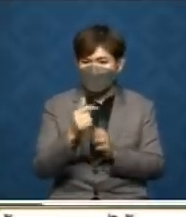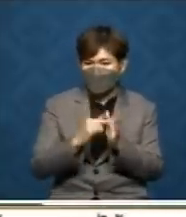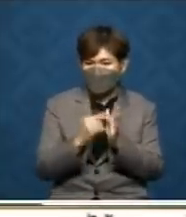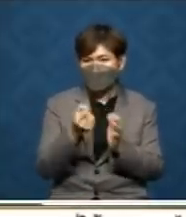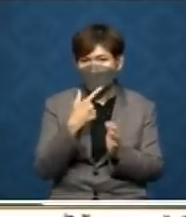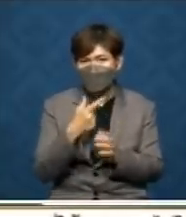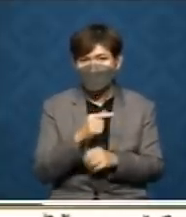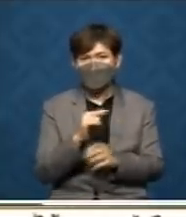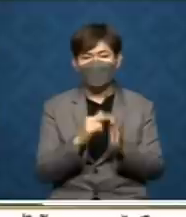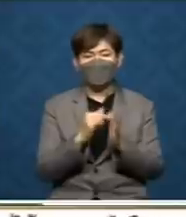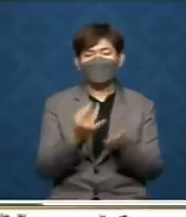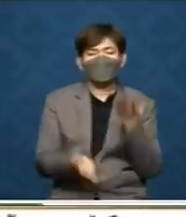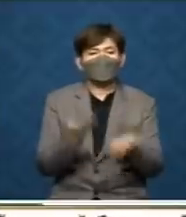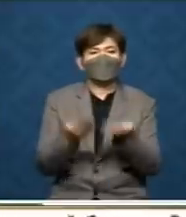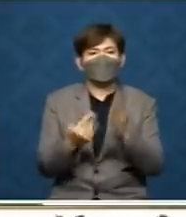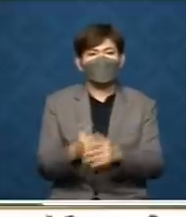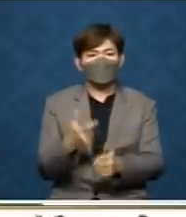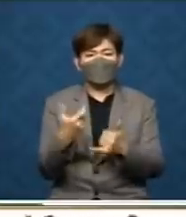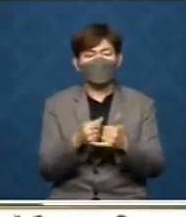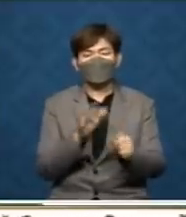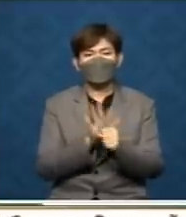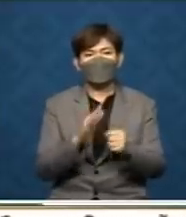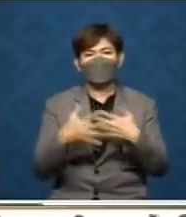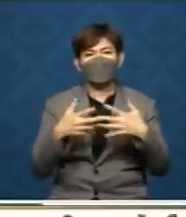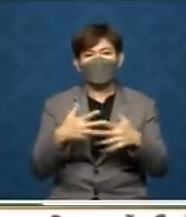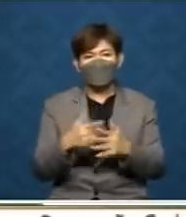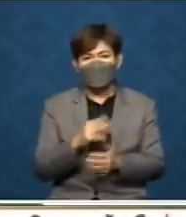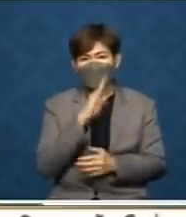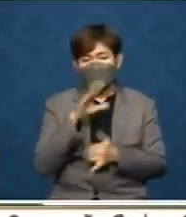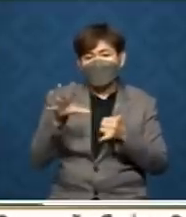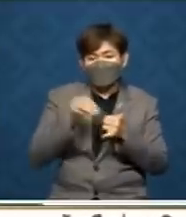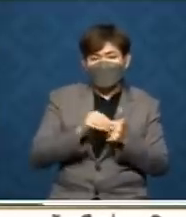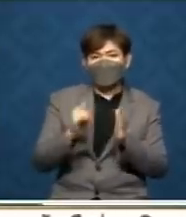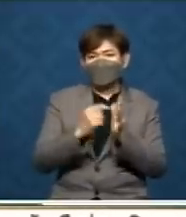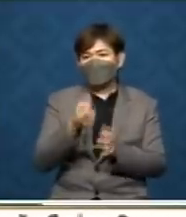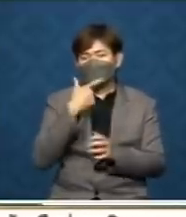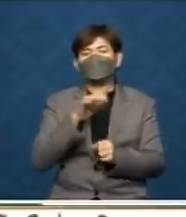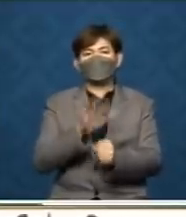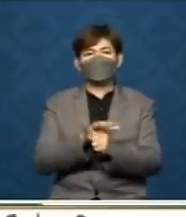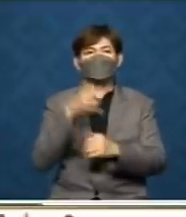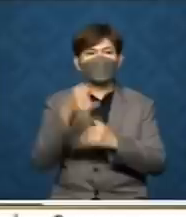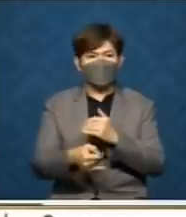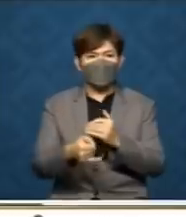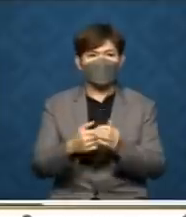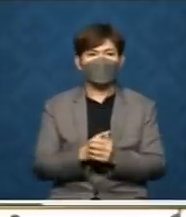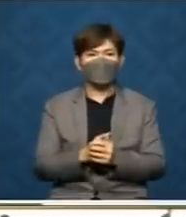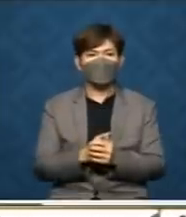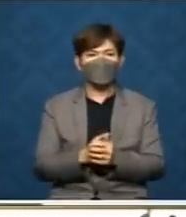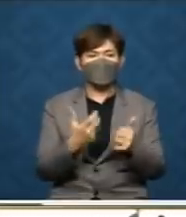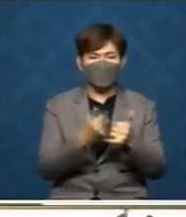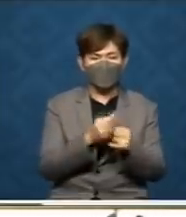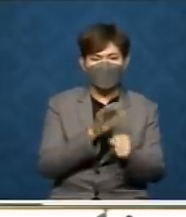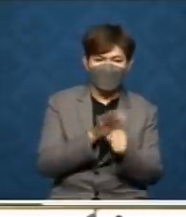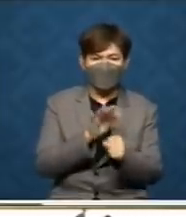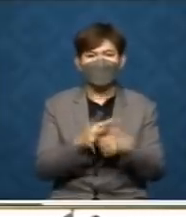มึงคำไหนมาก็ช่างสีขีดละที่ไม่พอก็ช่างติดมาขอจะมียาดีๆเอาอยู่จบทีละชิ้นพอไม่